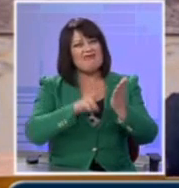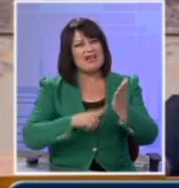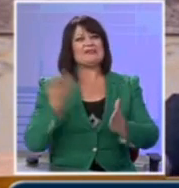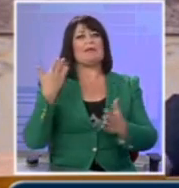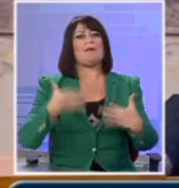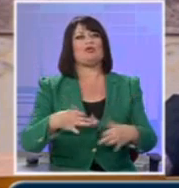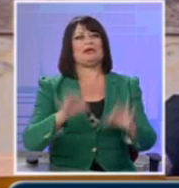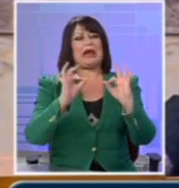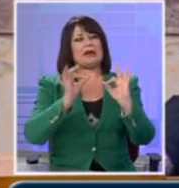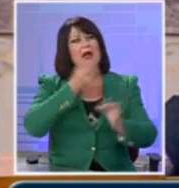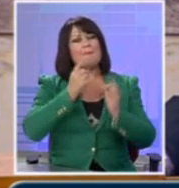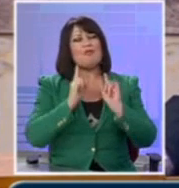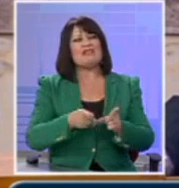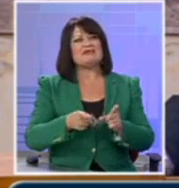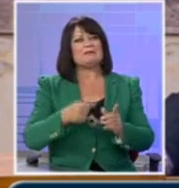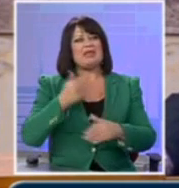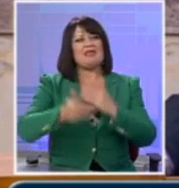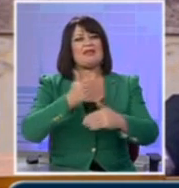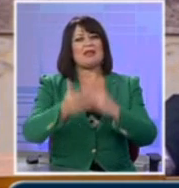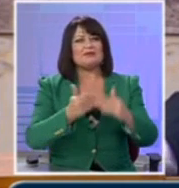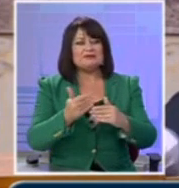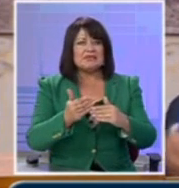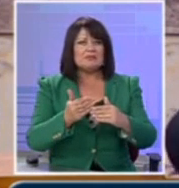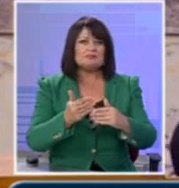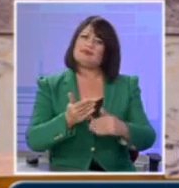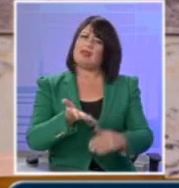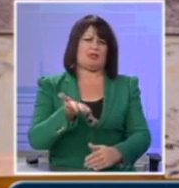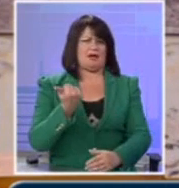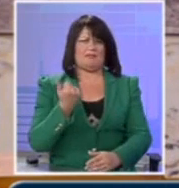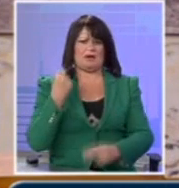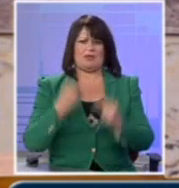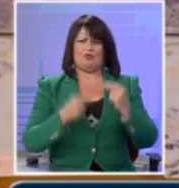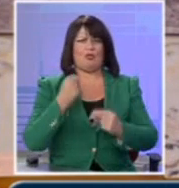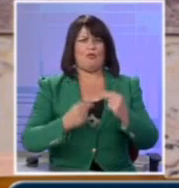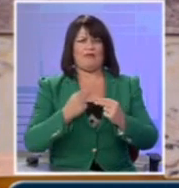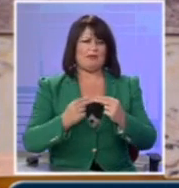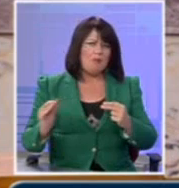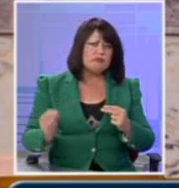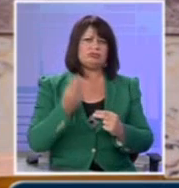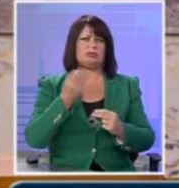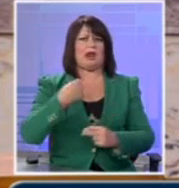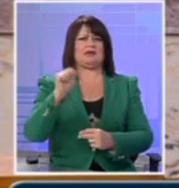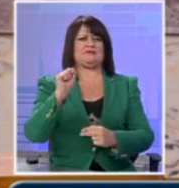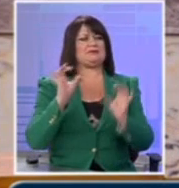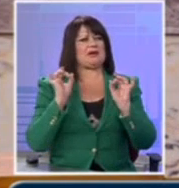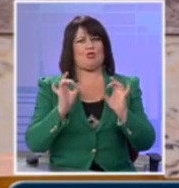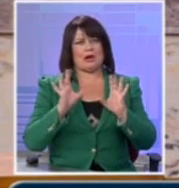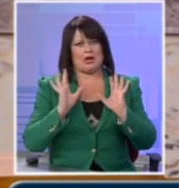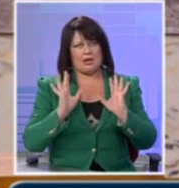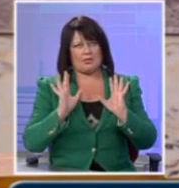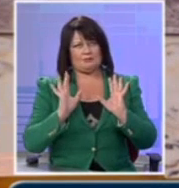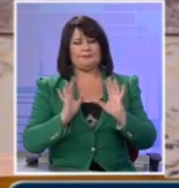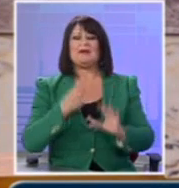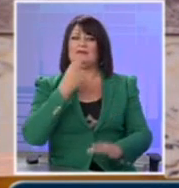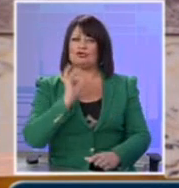την αρχή της σημερινής διαδικασίας, χωρίς να υπάρξει και να έρθει στην επιφάνεια οποιαδήποτε ένσταση από οποιαδήποτε πλευρά.